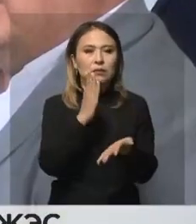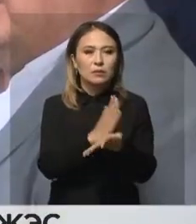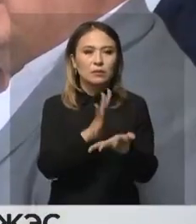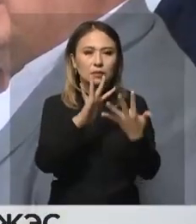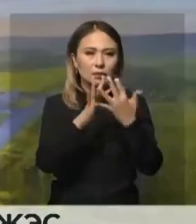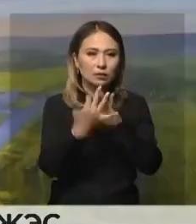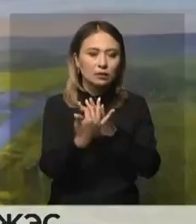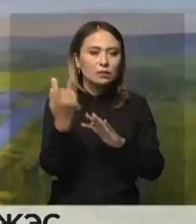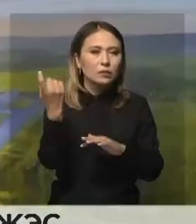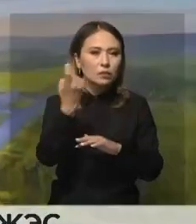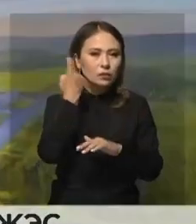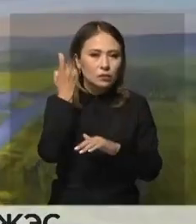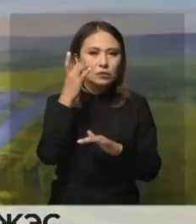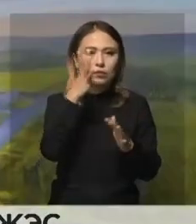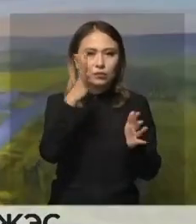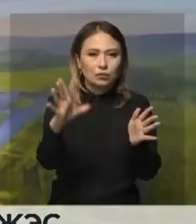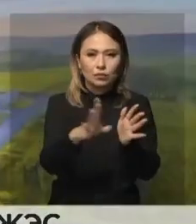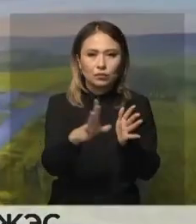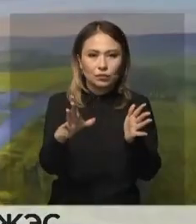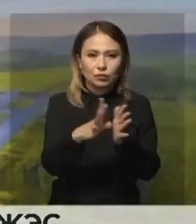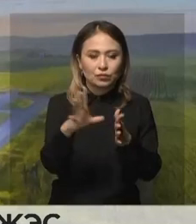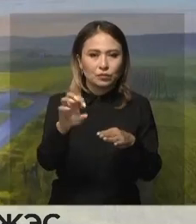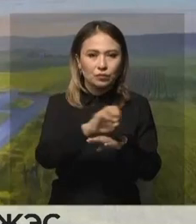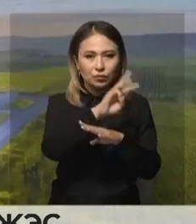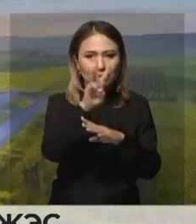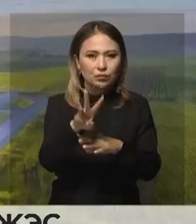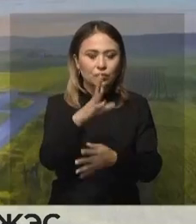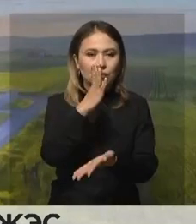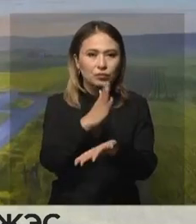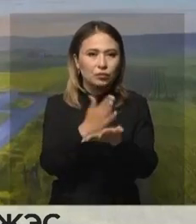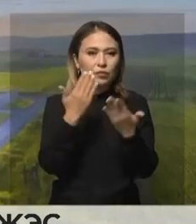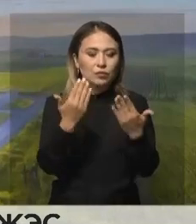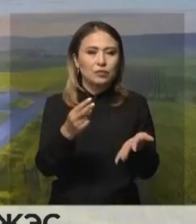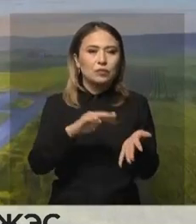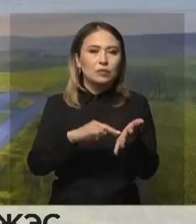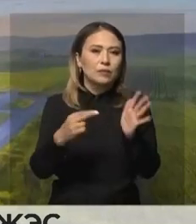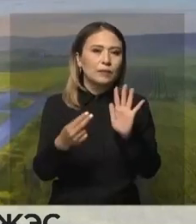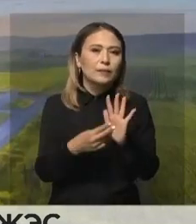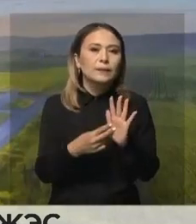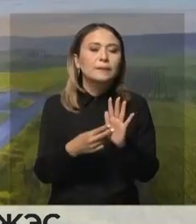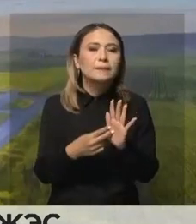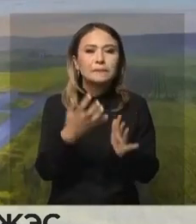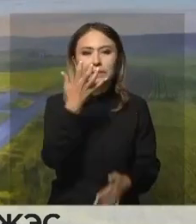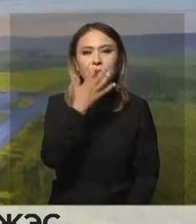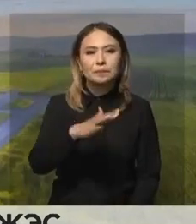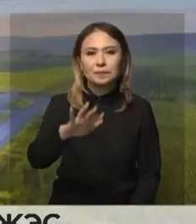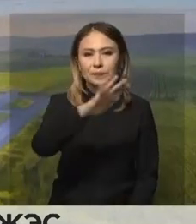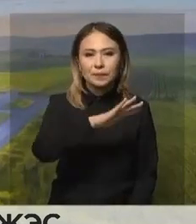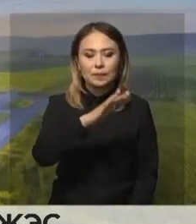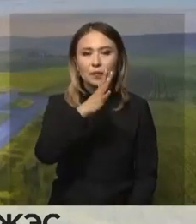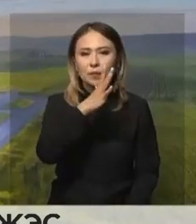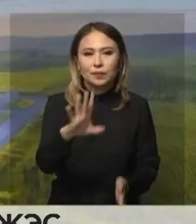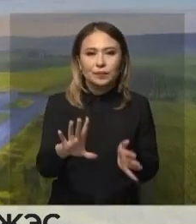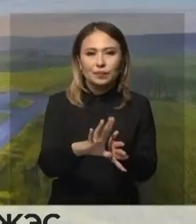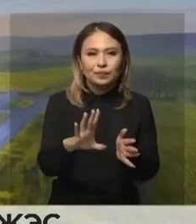шаруашылықтарына электроэнергиямен, таза электроэнергиямен қамтамасыз етеді. Бұл жоба оңтүстік өңірдің